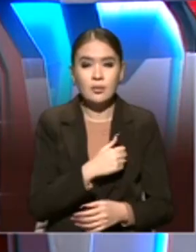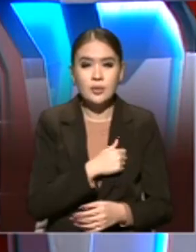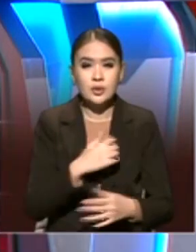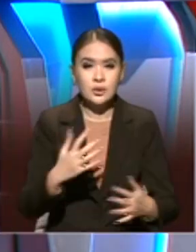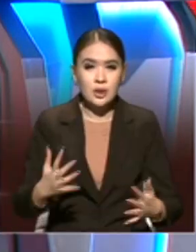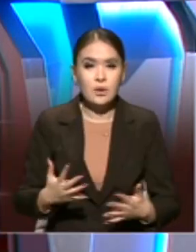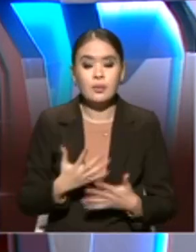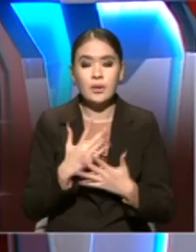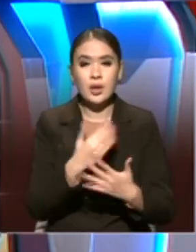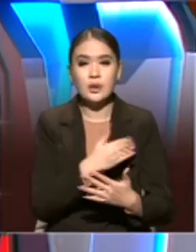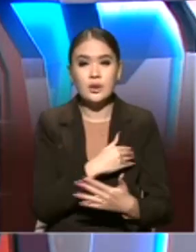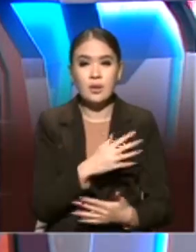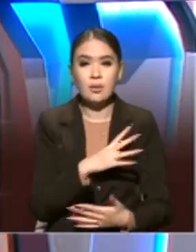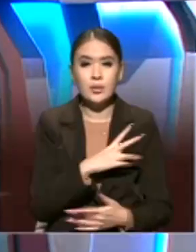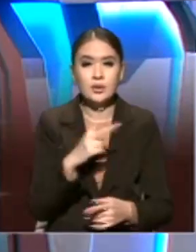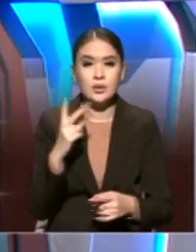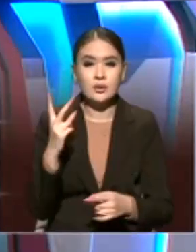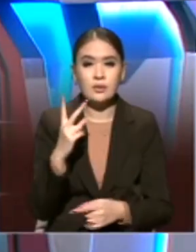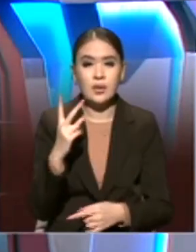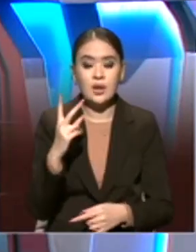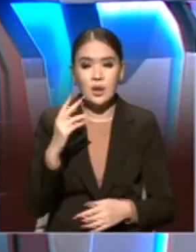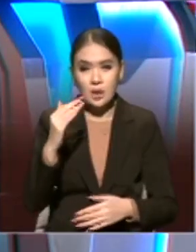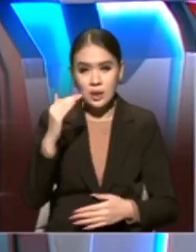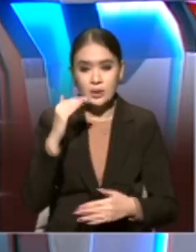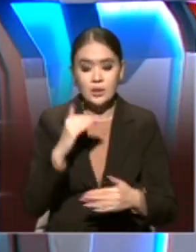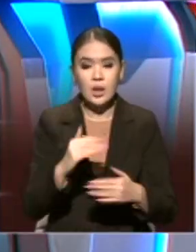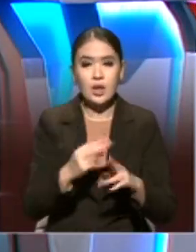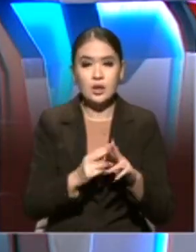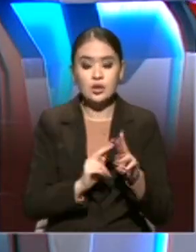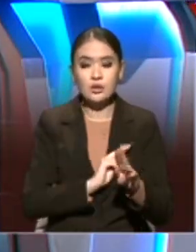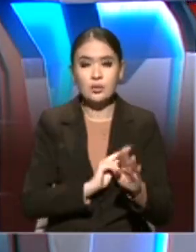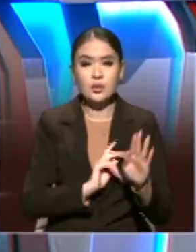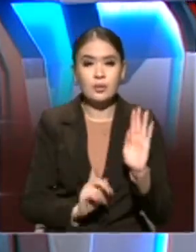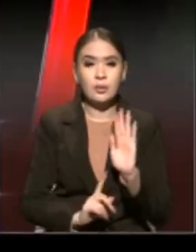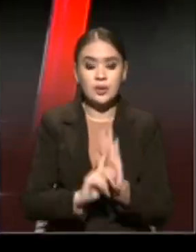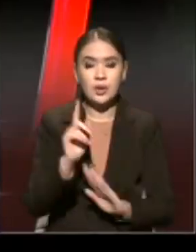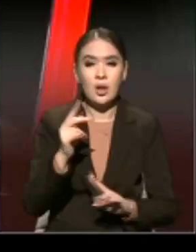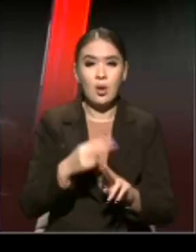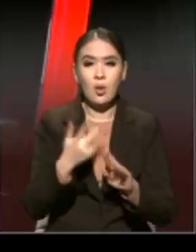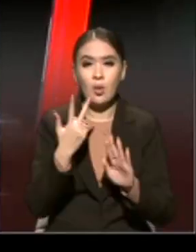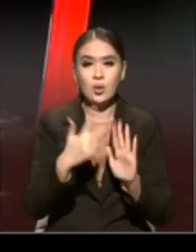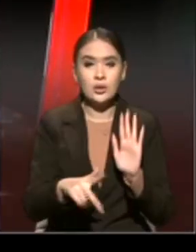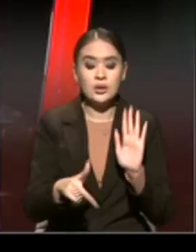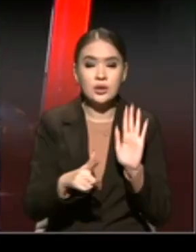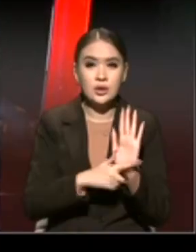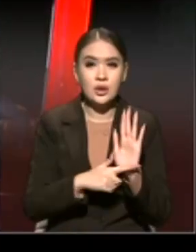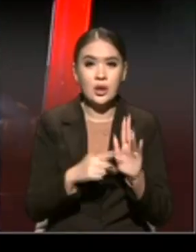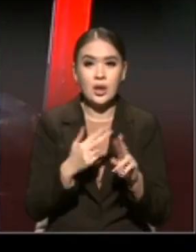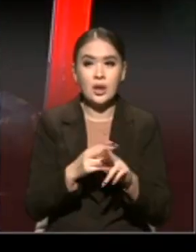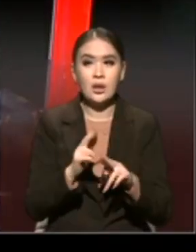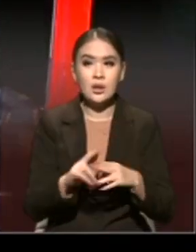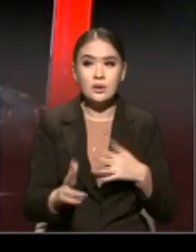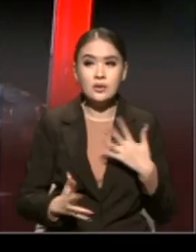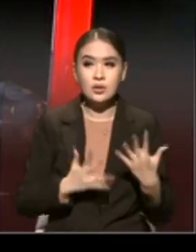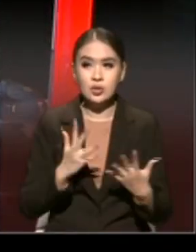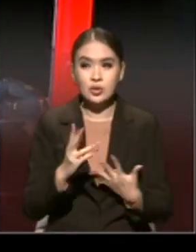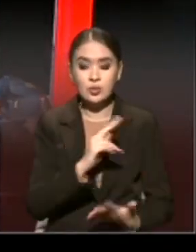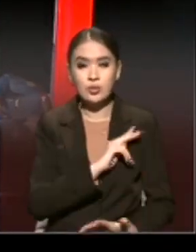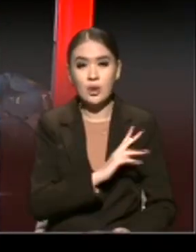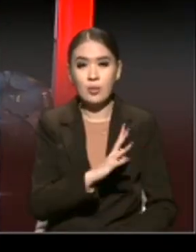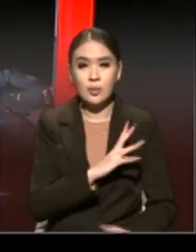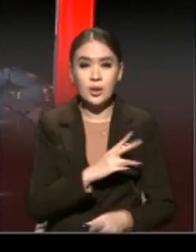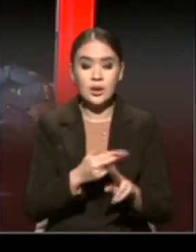кезде екі сатыда біз жұмыс бастадық. Бұл жерде 37 тараптан тұратын ынталандыру жұмысын жасаттық. Соның